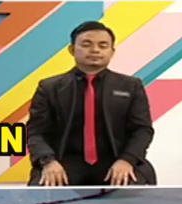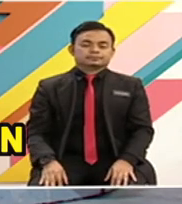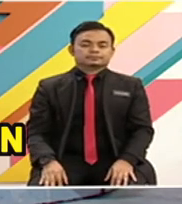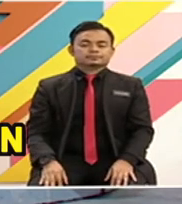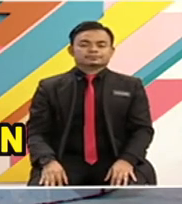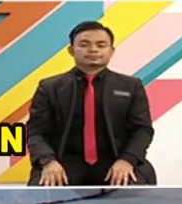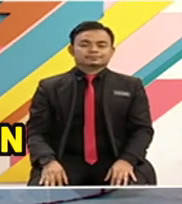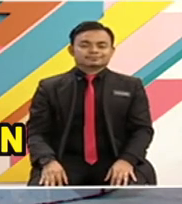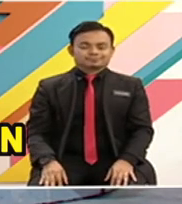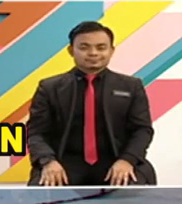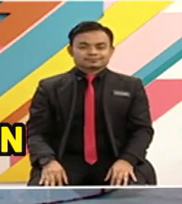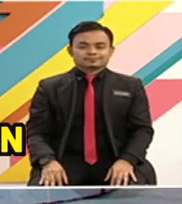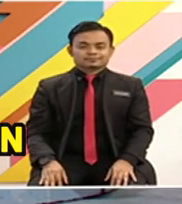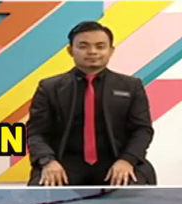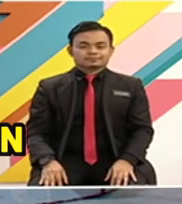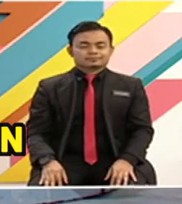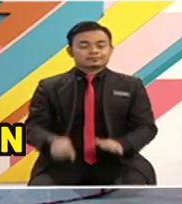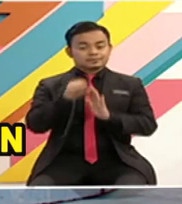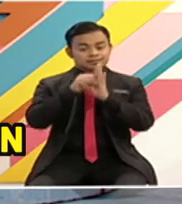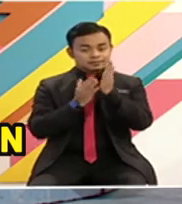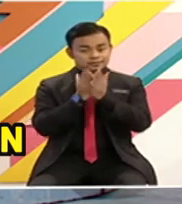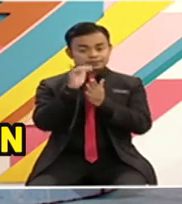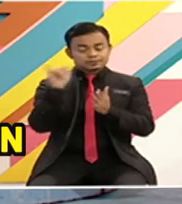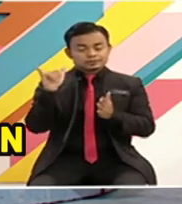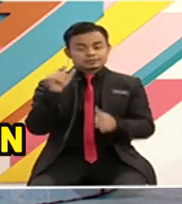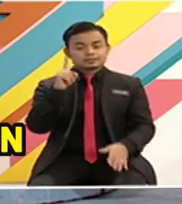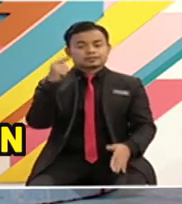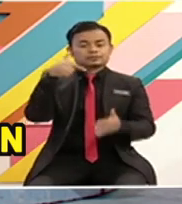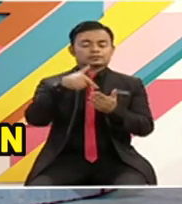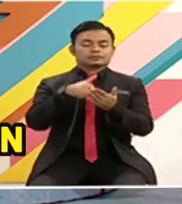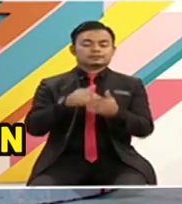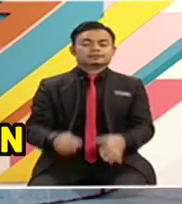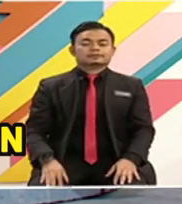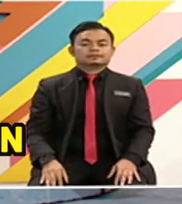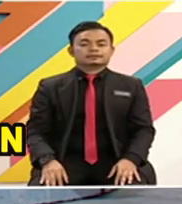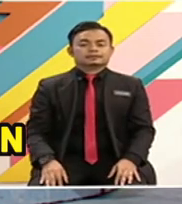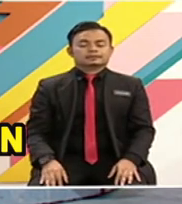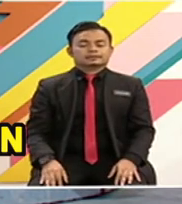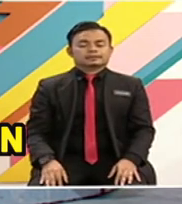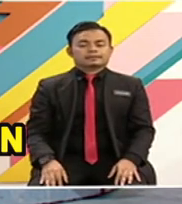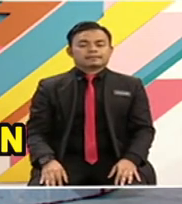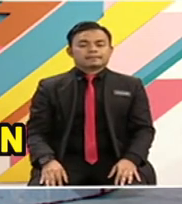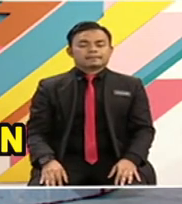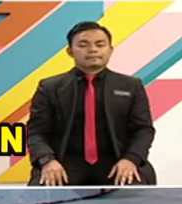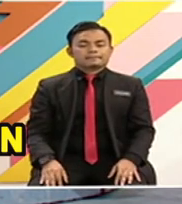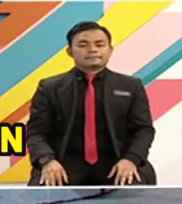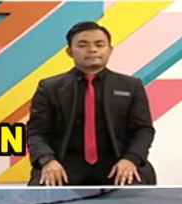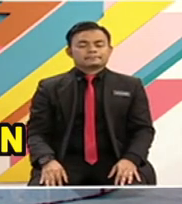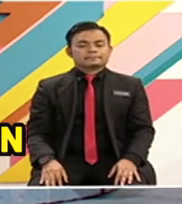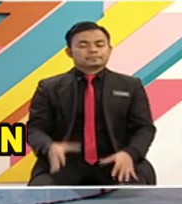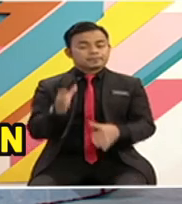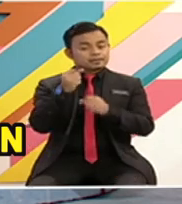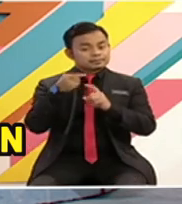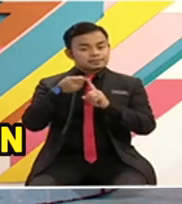lah di situ oke nego seterusnya seterusnya satu lagi lah saya ambil daripada kayak gitu sih enggak tahunya